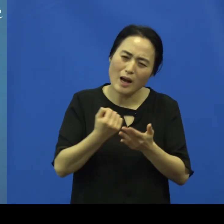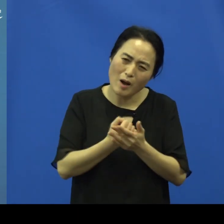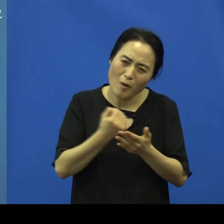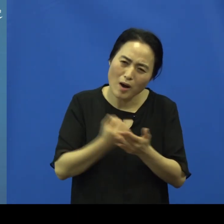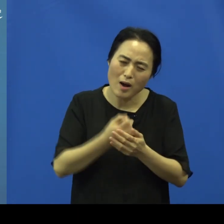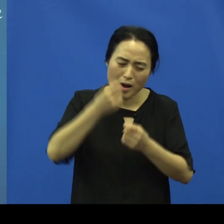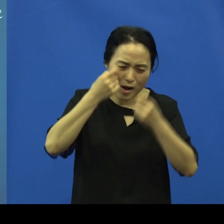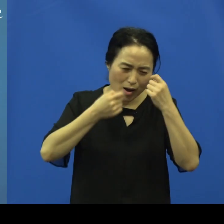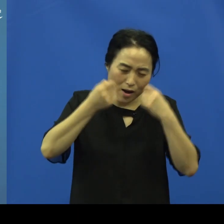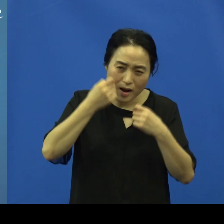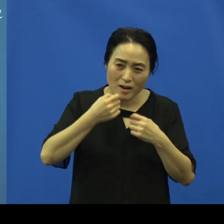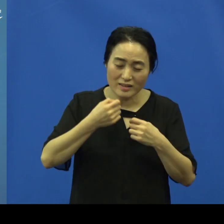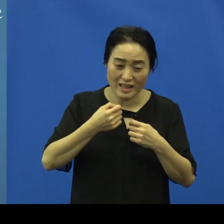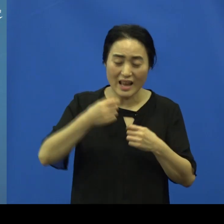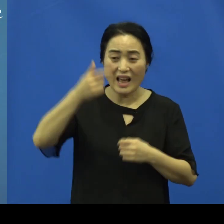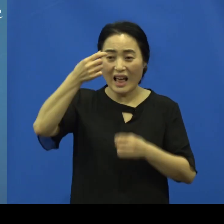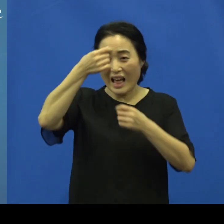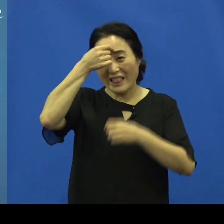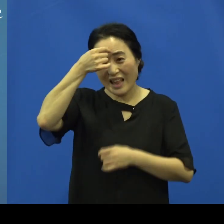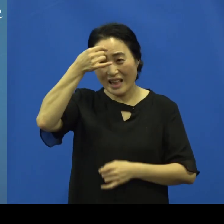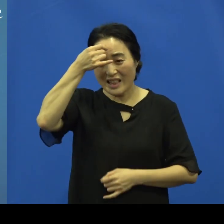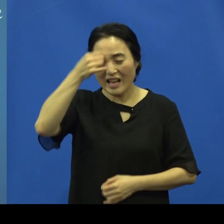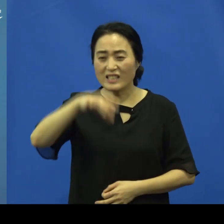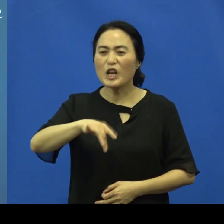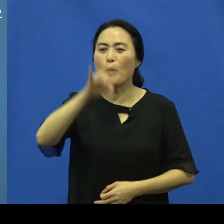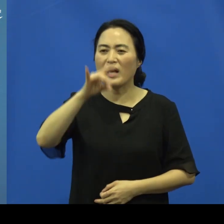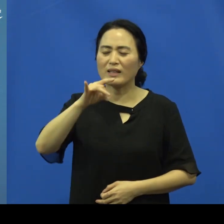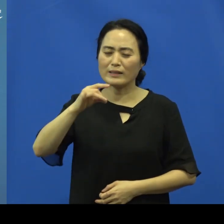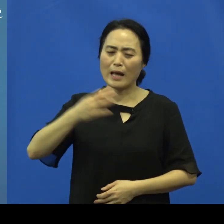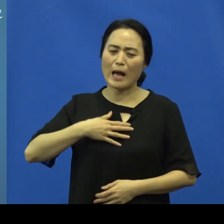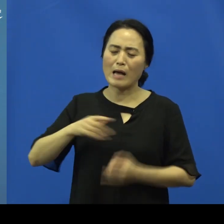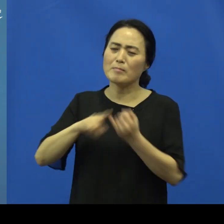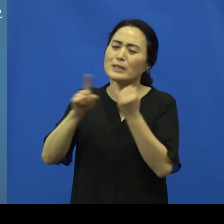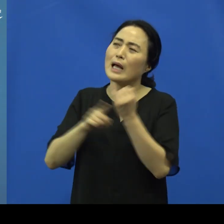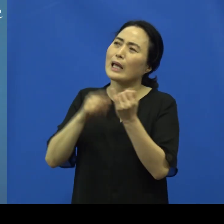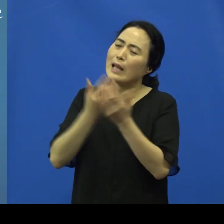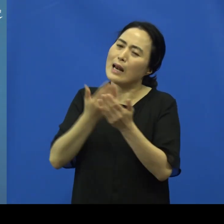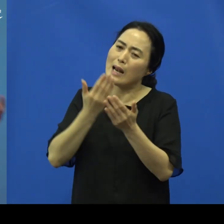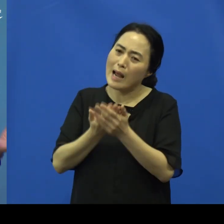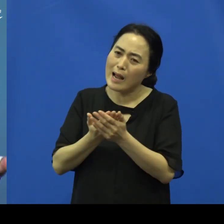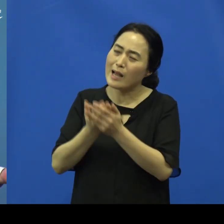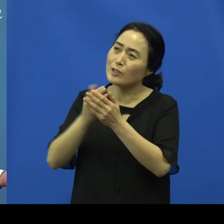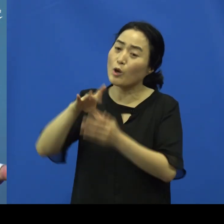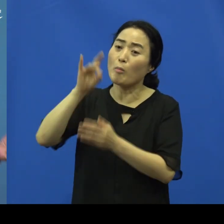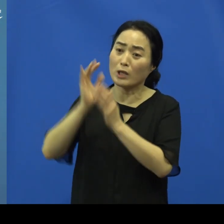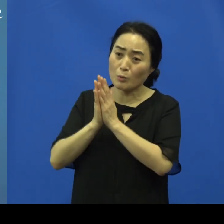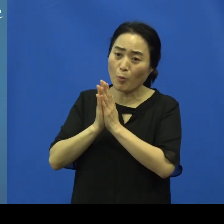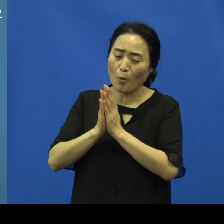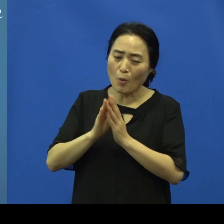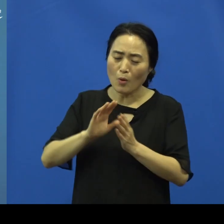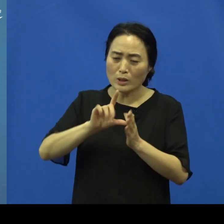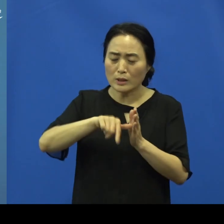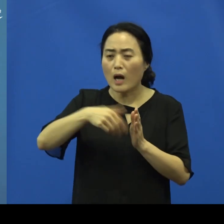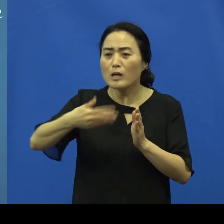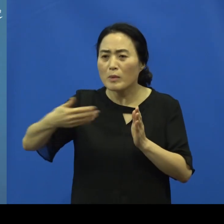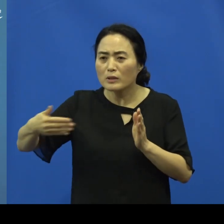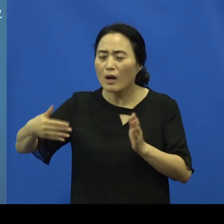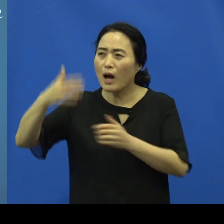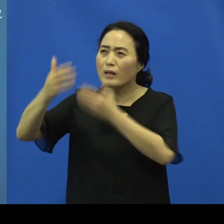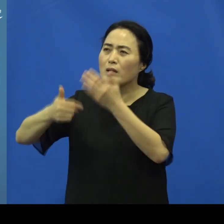처음에 그의 기도는 그냥 아이를 달라고 기도했는데 그 기도가 깊어지면서 하나님과 그 마음이